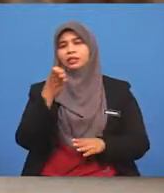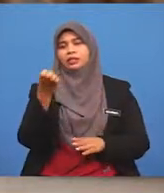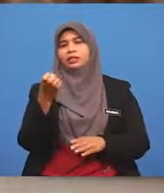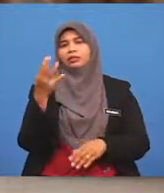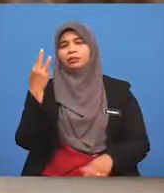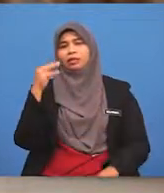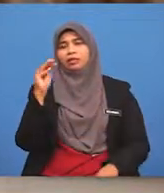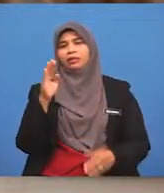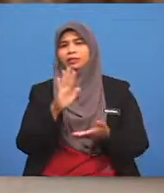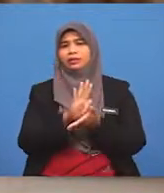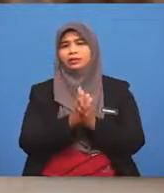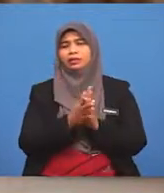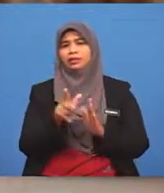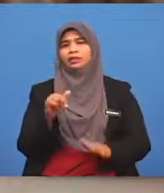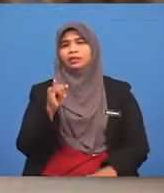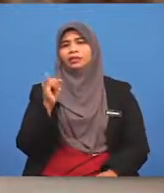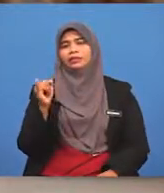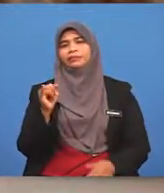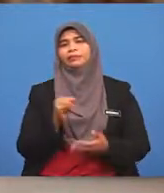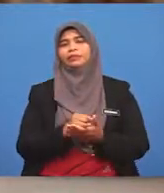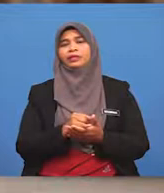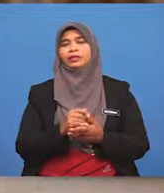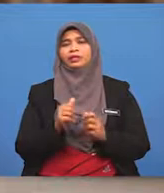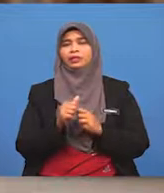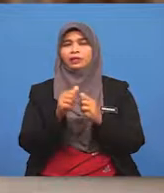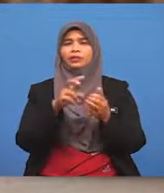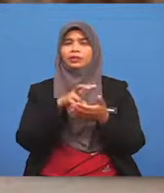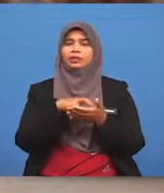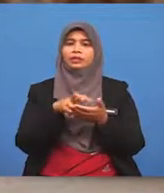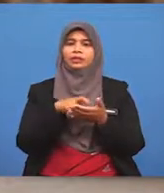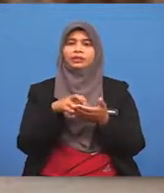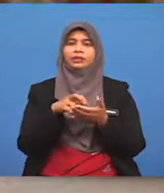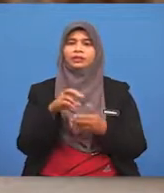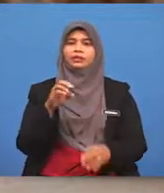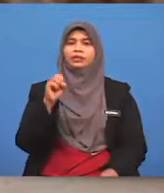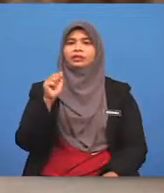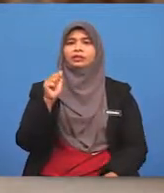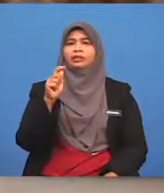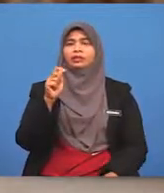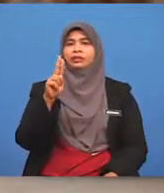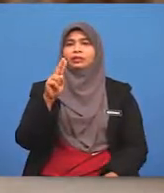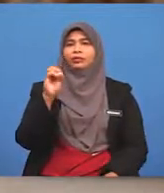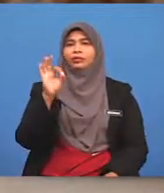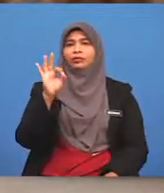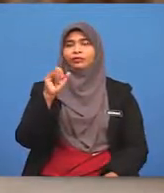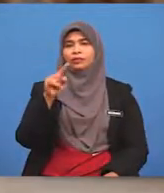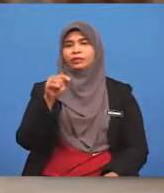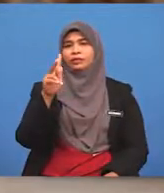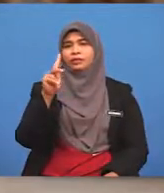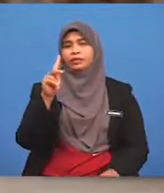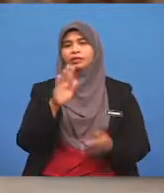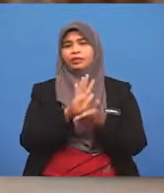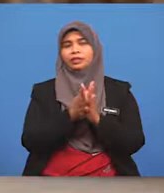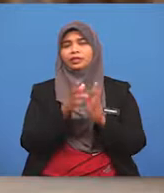astrofizik, kejadian alam ialah satu proses letupan yang besar yang dikenali